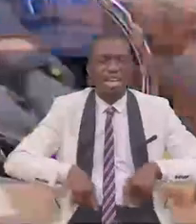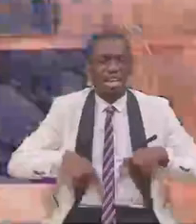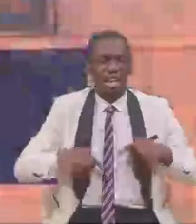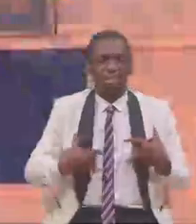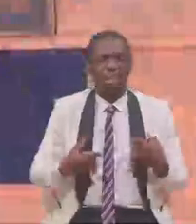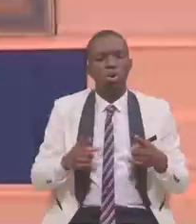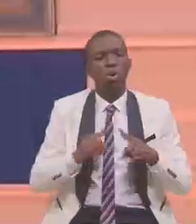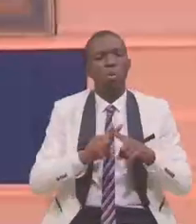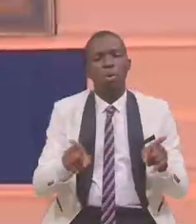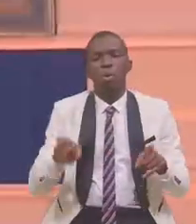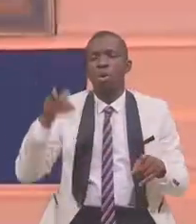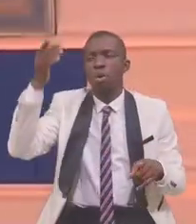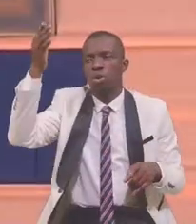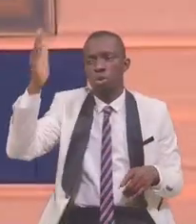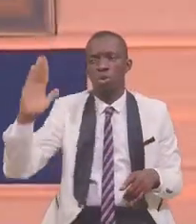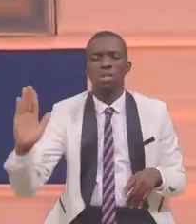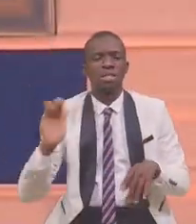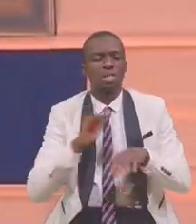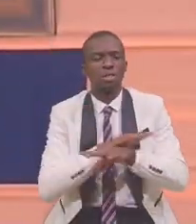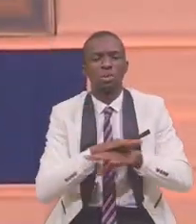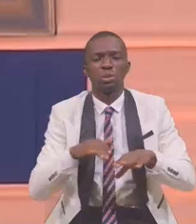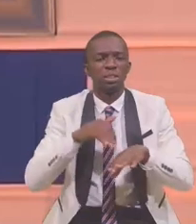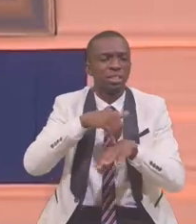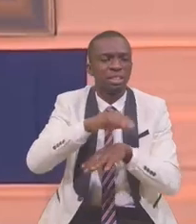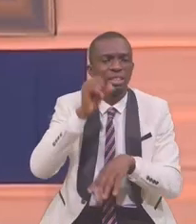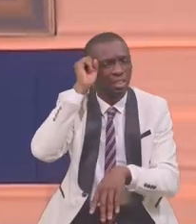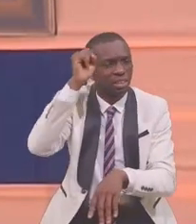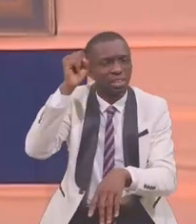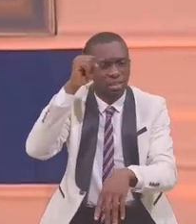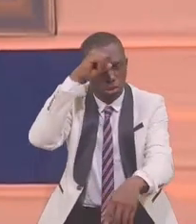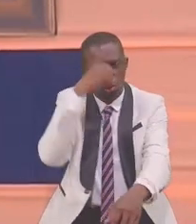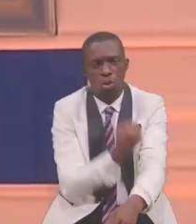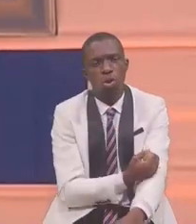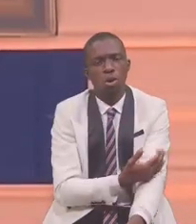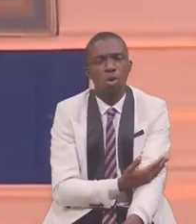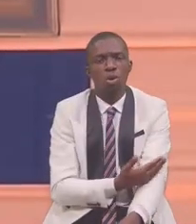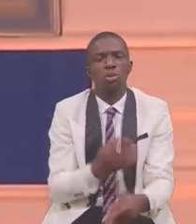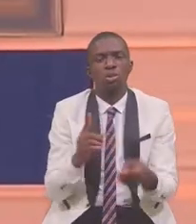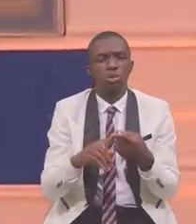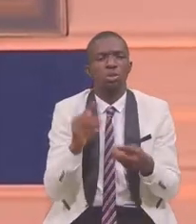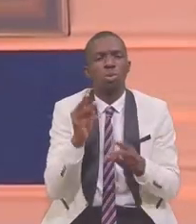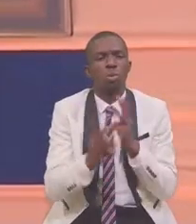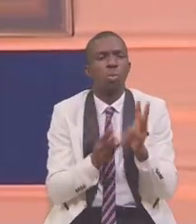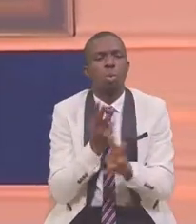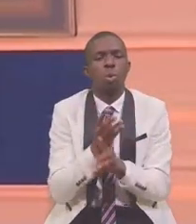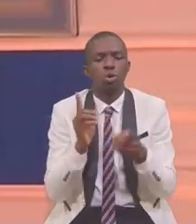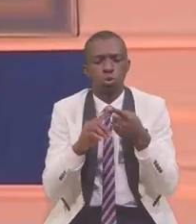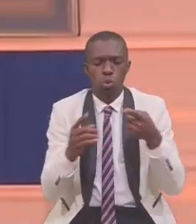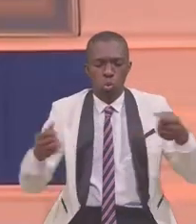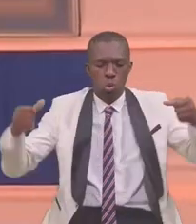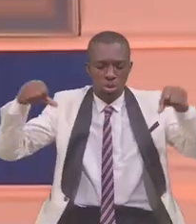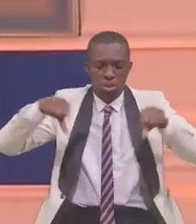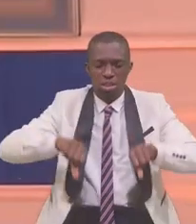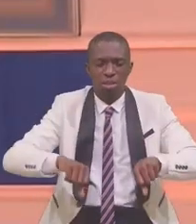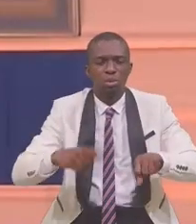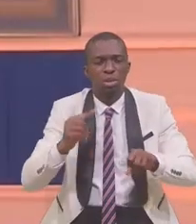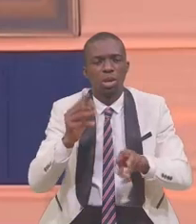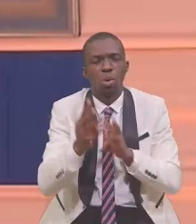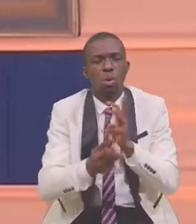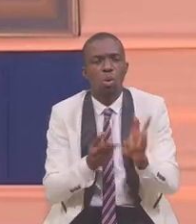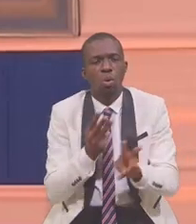envoyé son Fils dans le monde pour qu'il juge le monde, mais pour que le monde soit